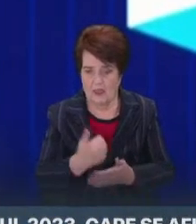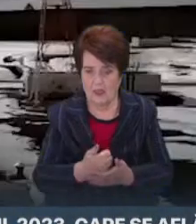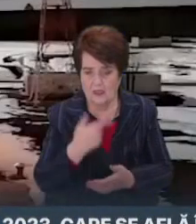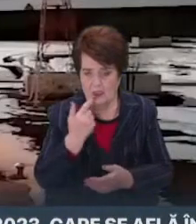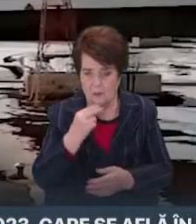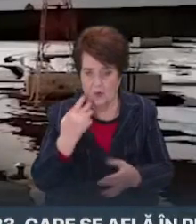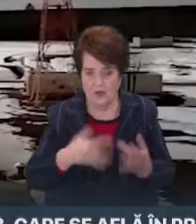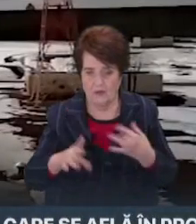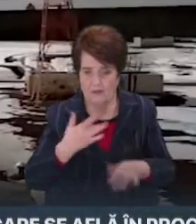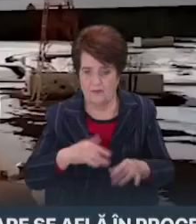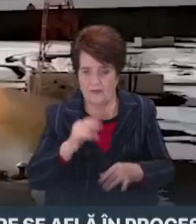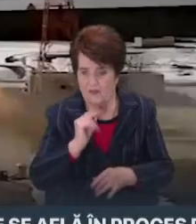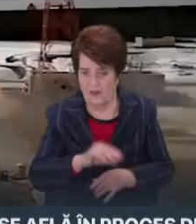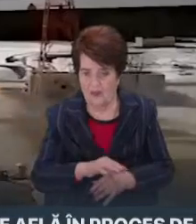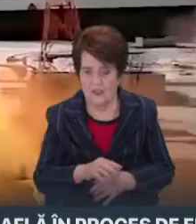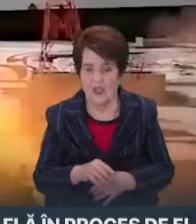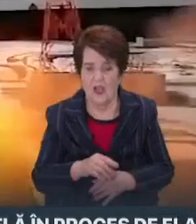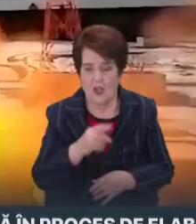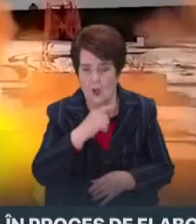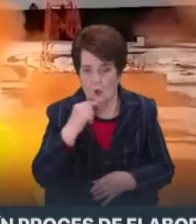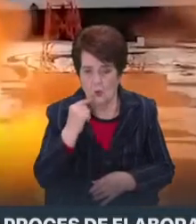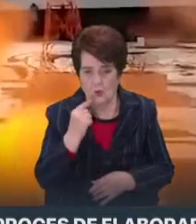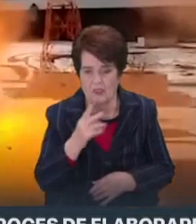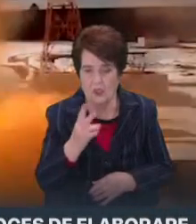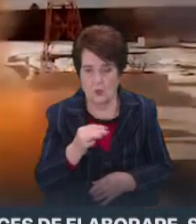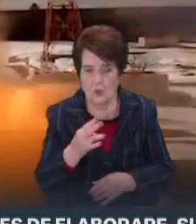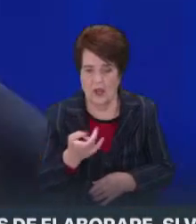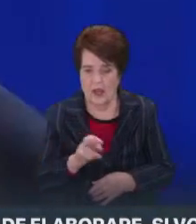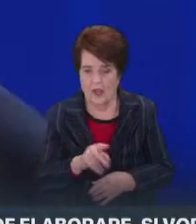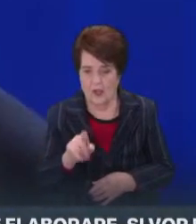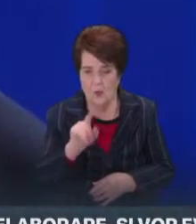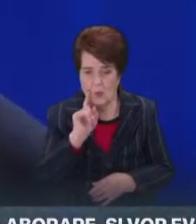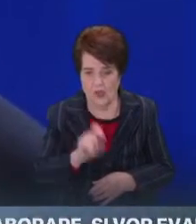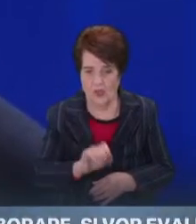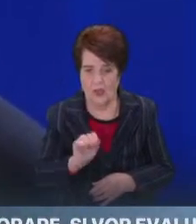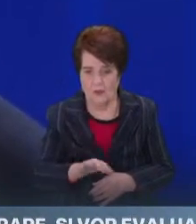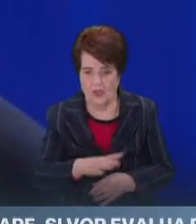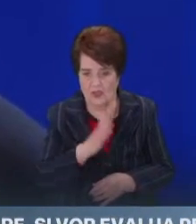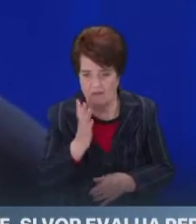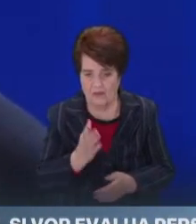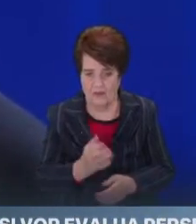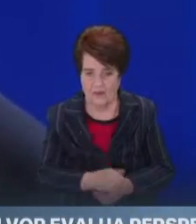acuzațiile, precum că Rusia ar putea folosi o armă nucleară în Ucraina.